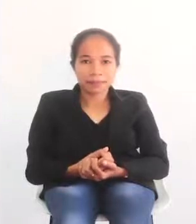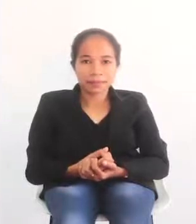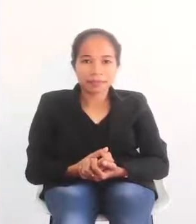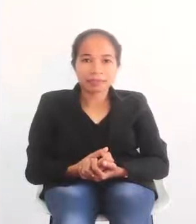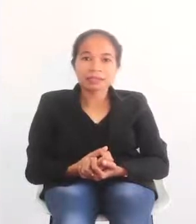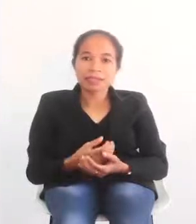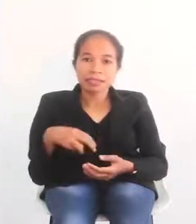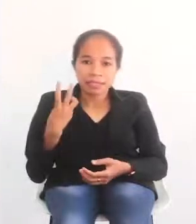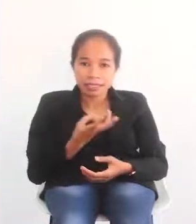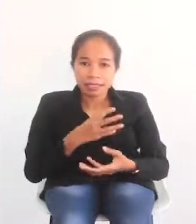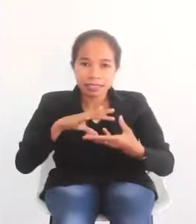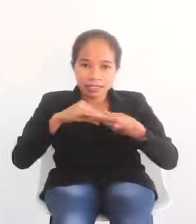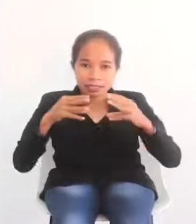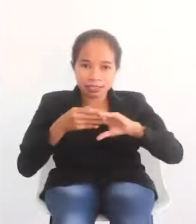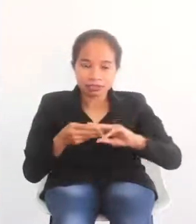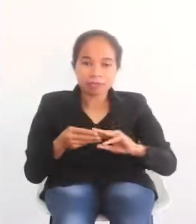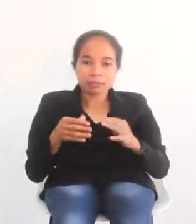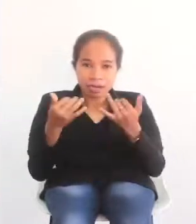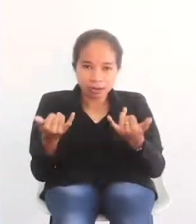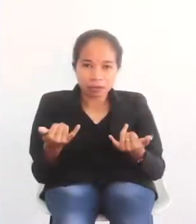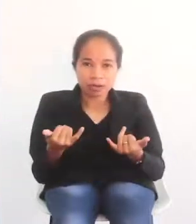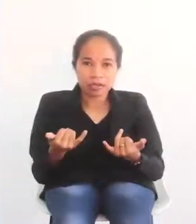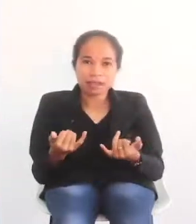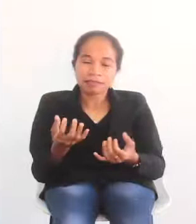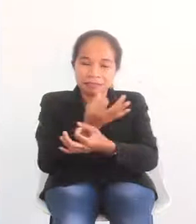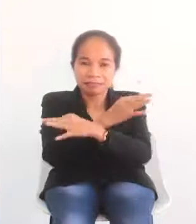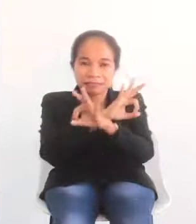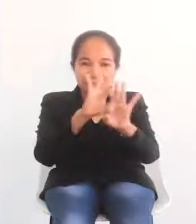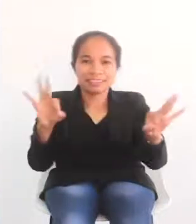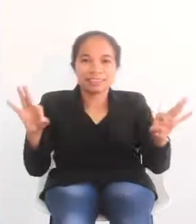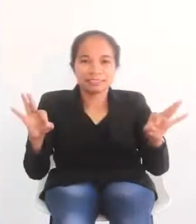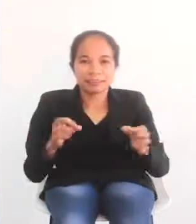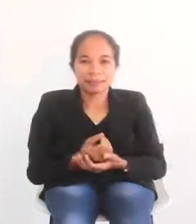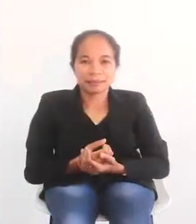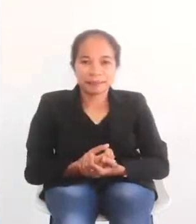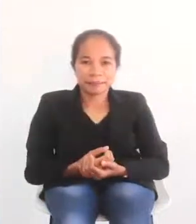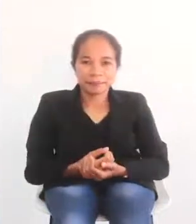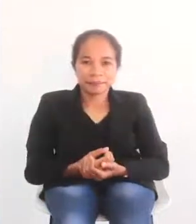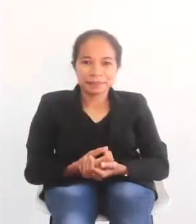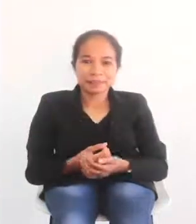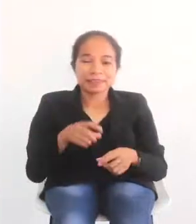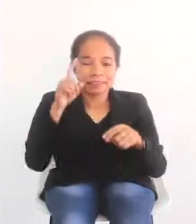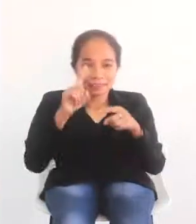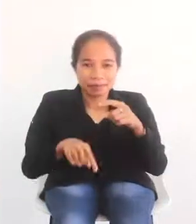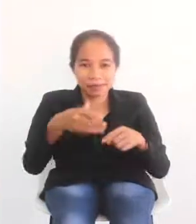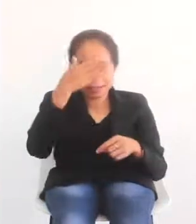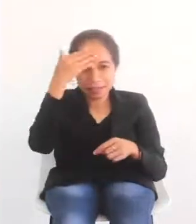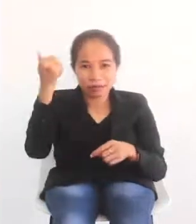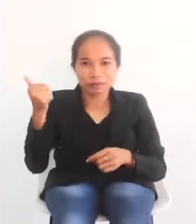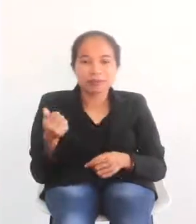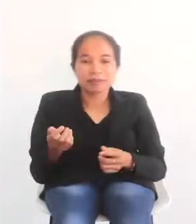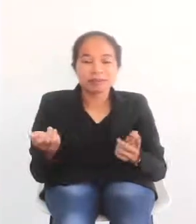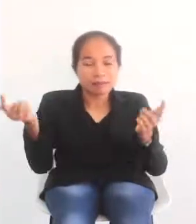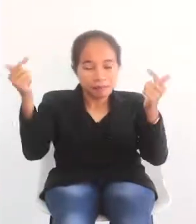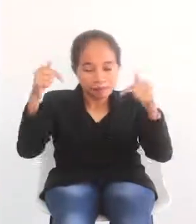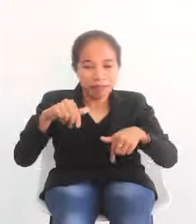ita ni leitura ba ohin loron to na hi ni rohan ke tahaluha mai